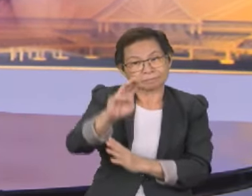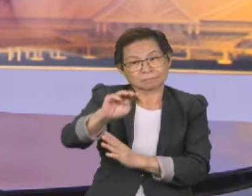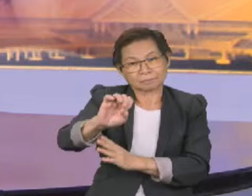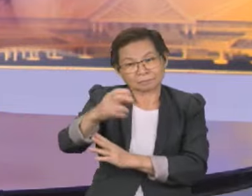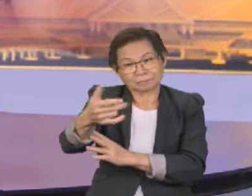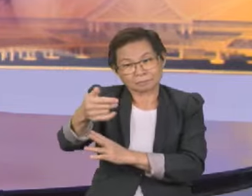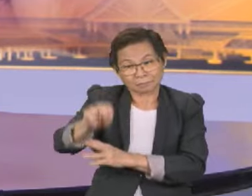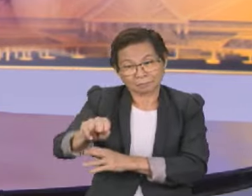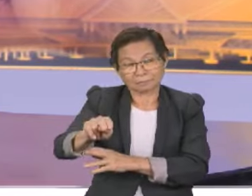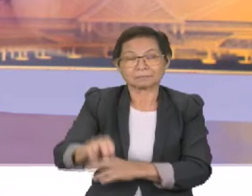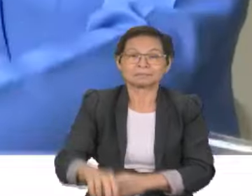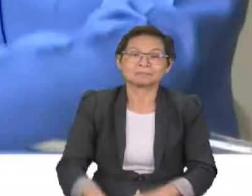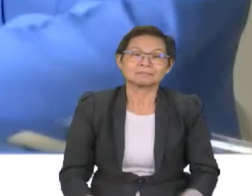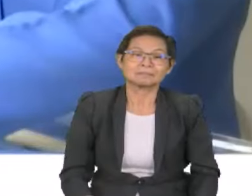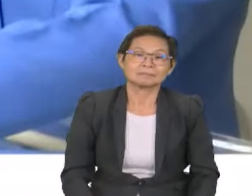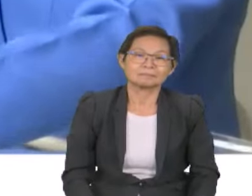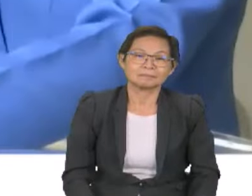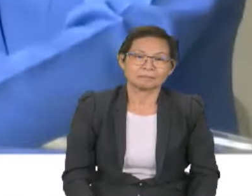Jinasami.